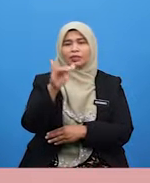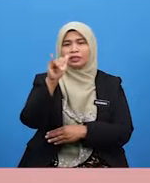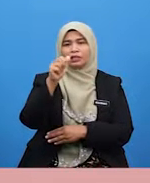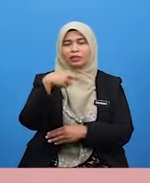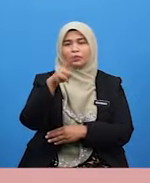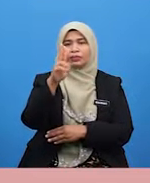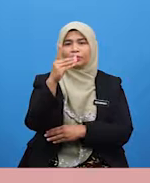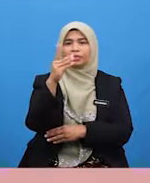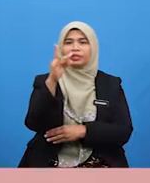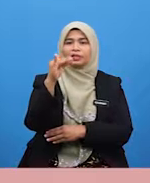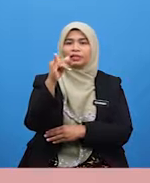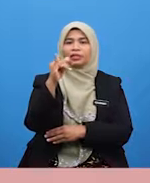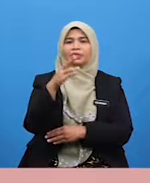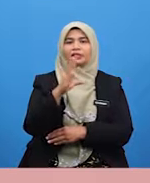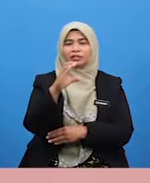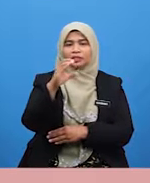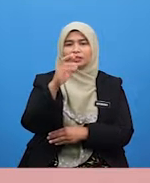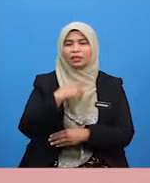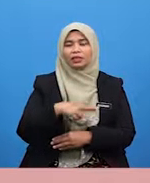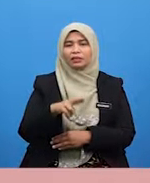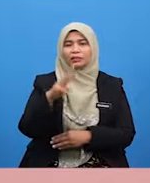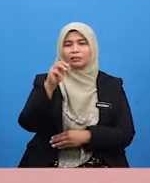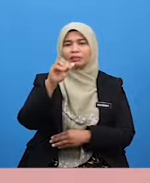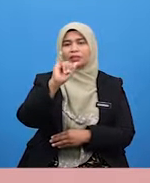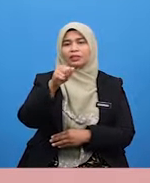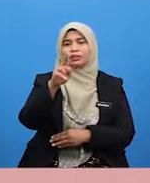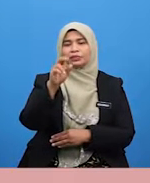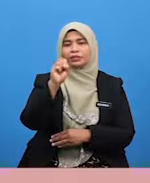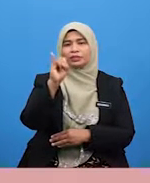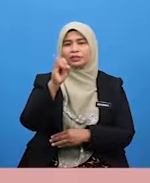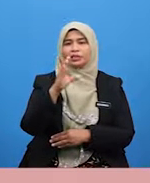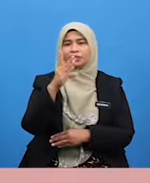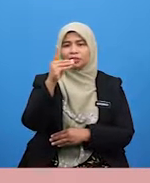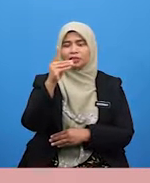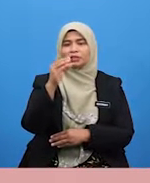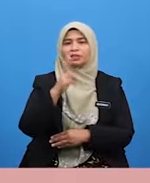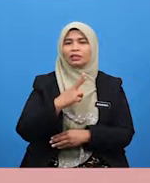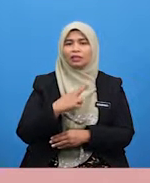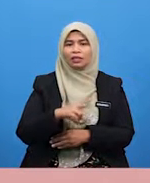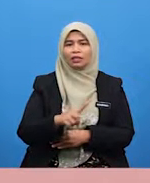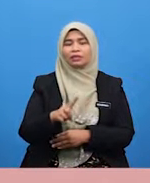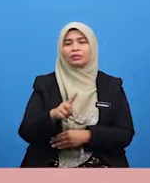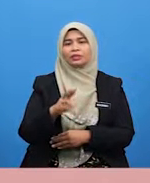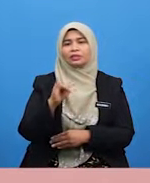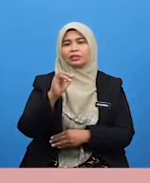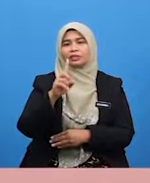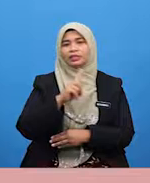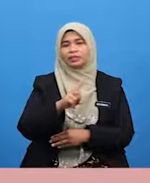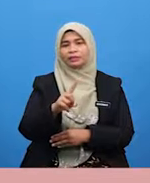C. agama Majusi, D. agama Islam. Soalan nombor